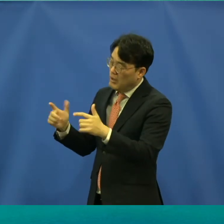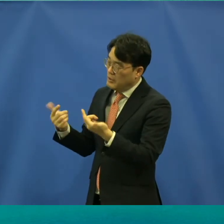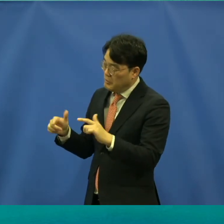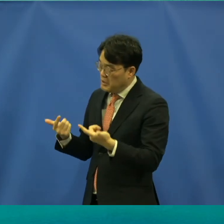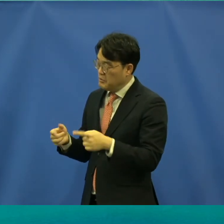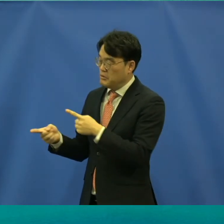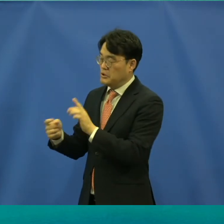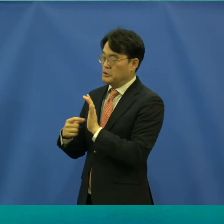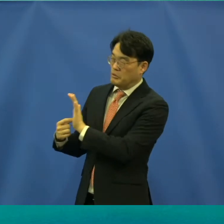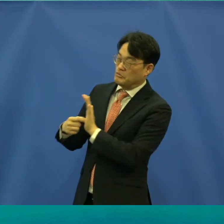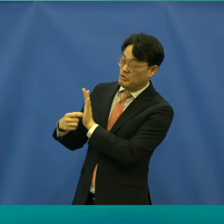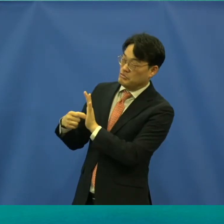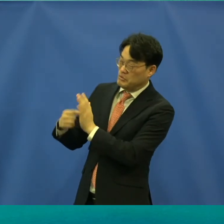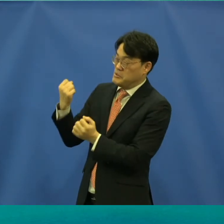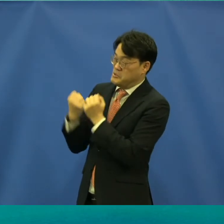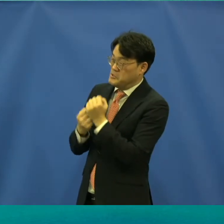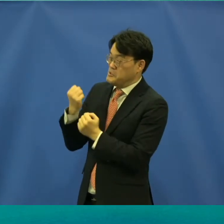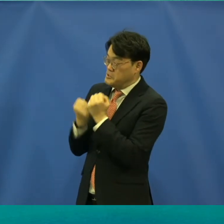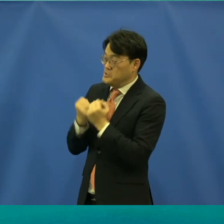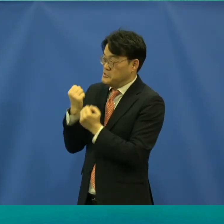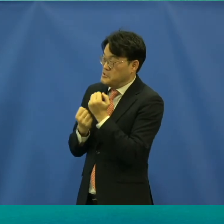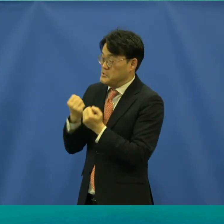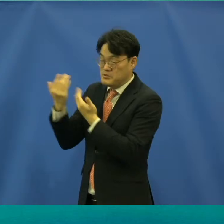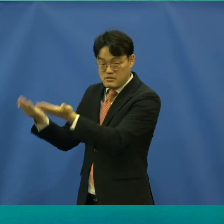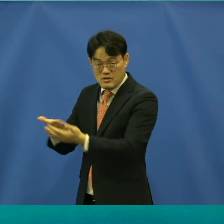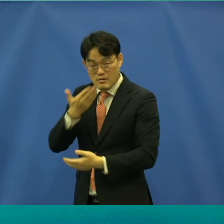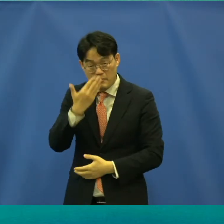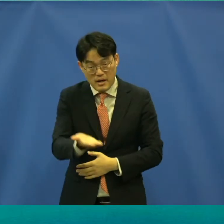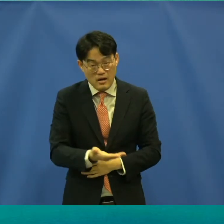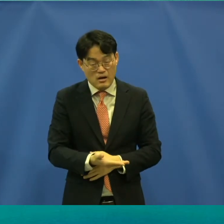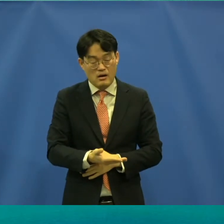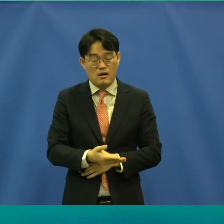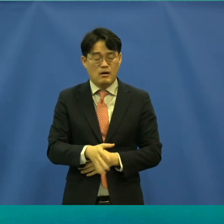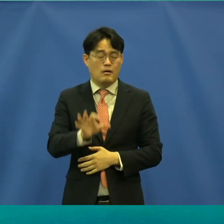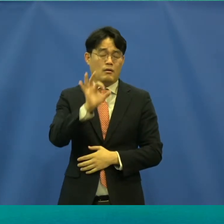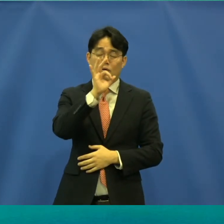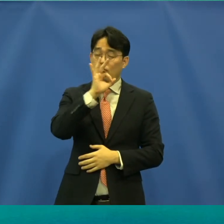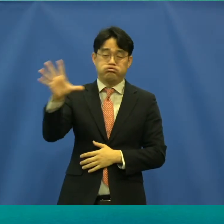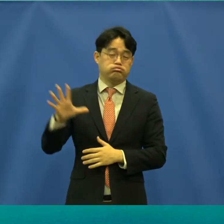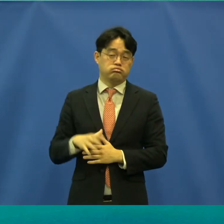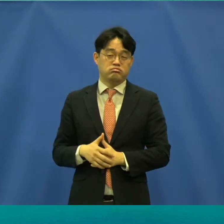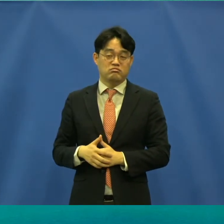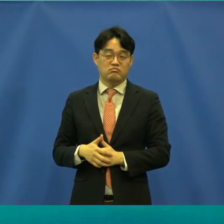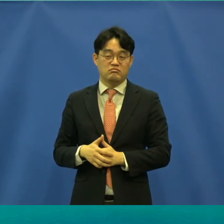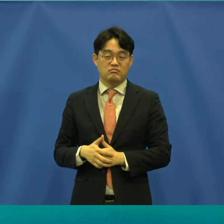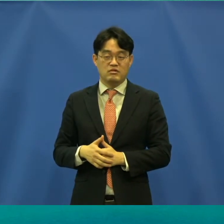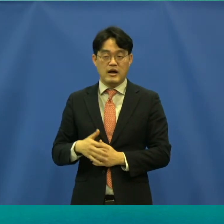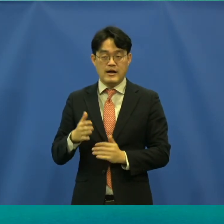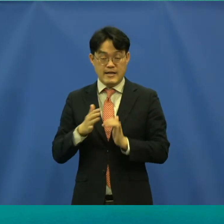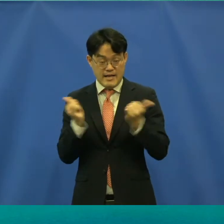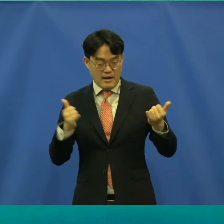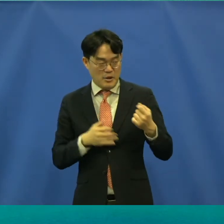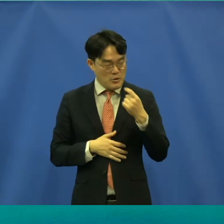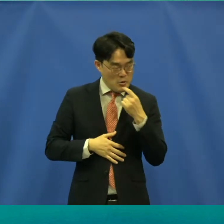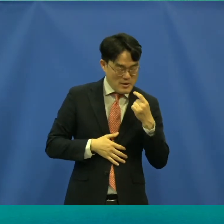그러려고 하면 내 논리가 하나님 논리보다 더 강해야 합니다. 그런데 그게 가능할까요?